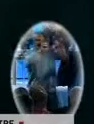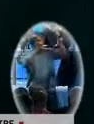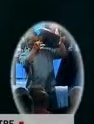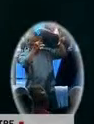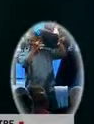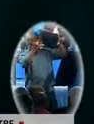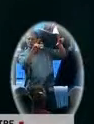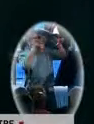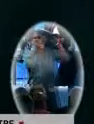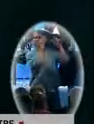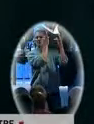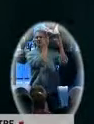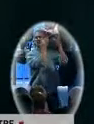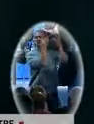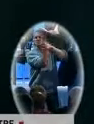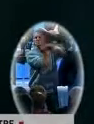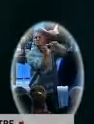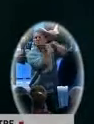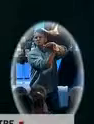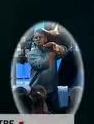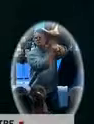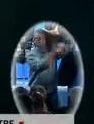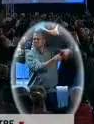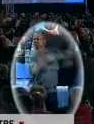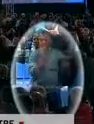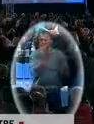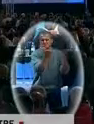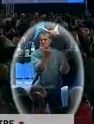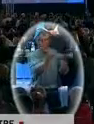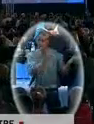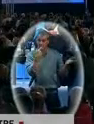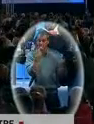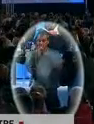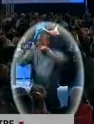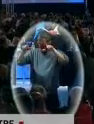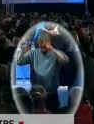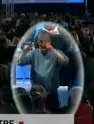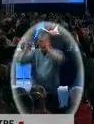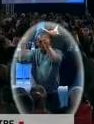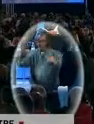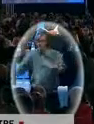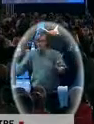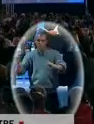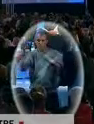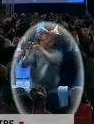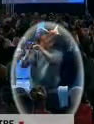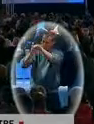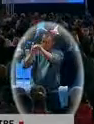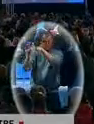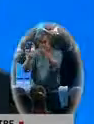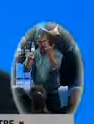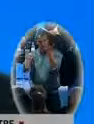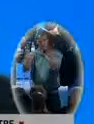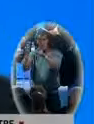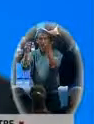mercantile, nous revendiquons une liberté multidimensionnelle. Une liberté politique, une liberté économique,